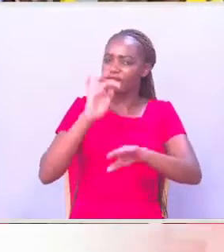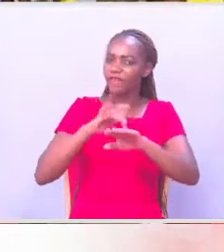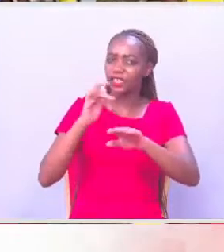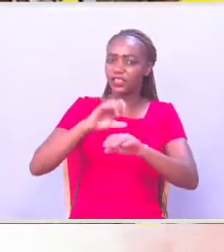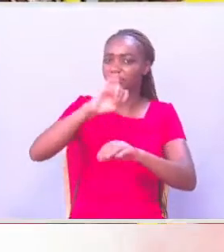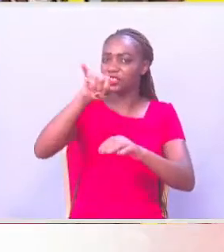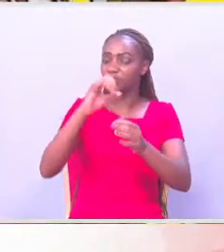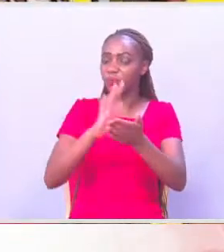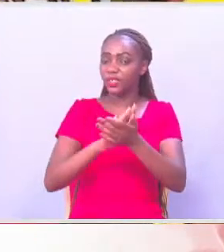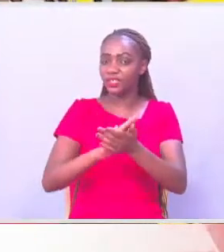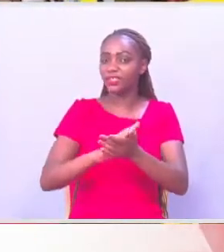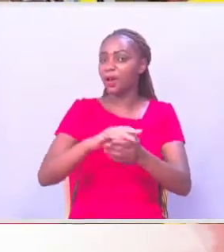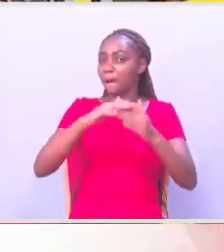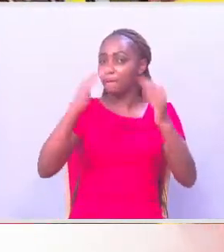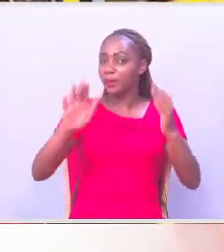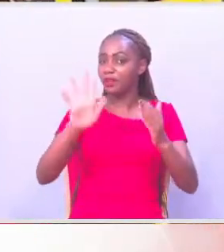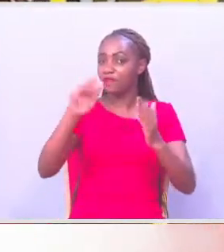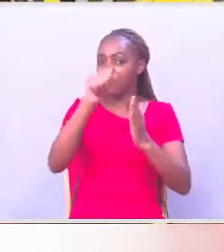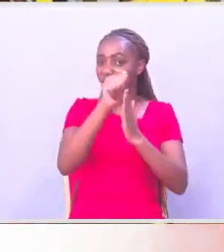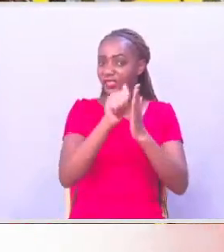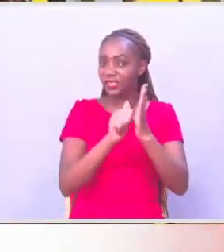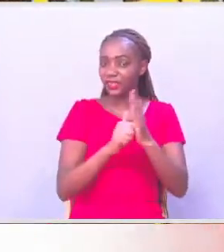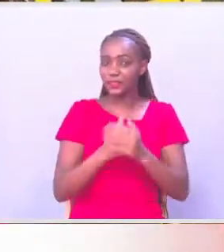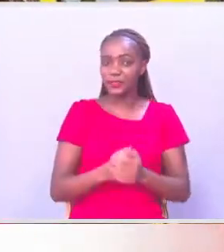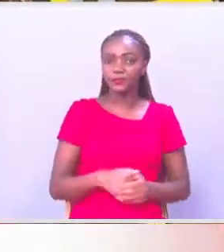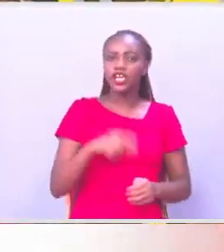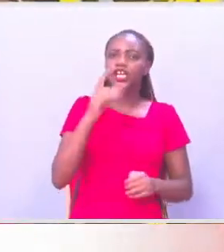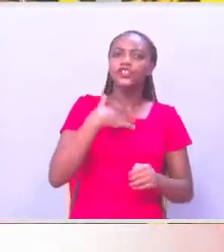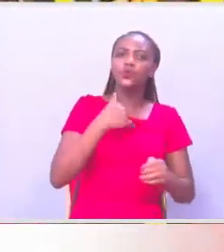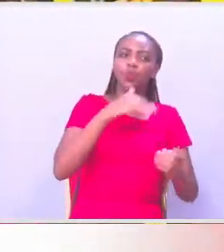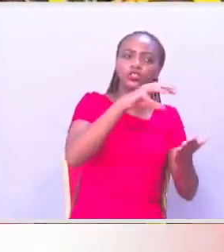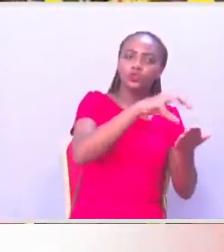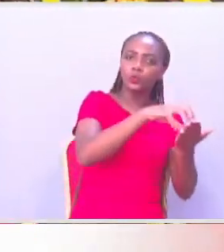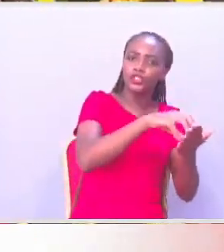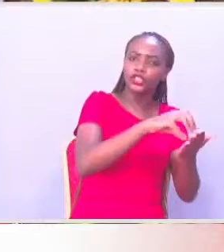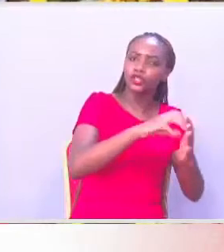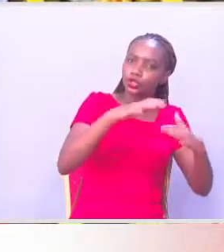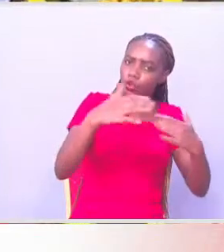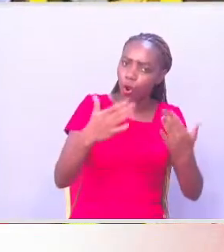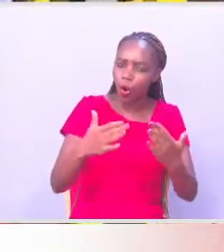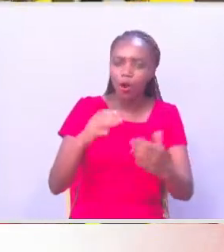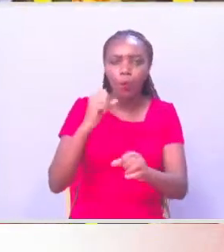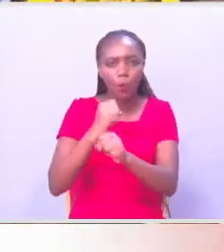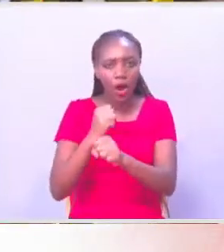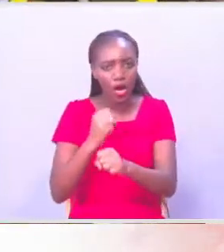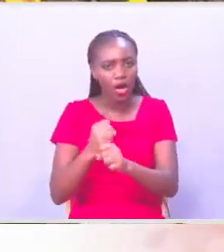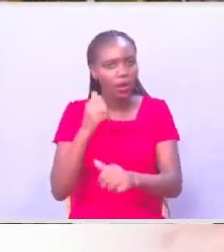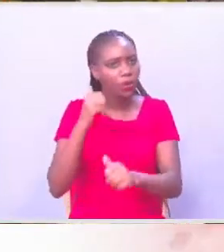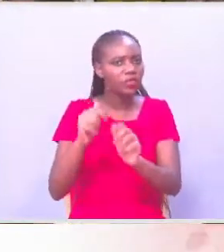twende tuongeze cheo ya viongozi kwanza ama tutafutie watoto wenu kazi kwanza?